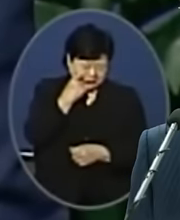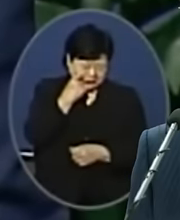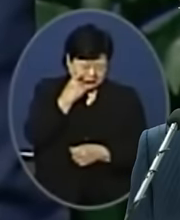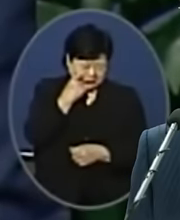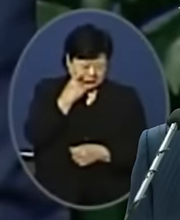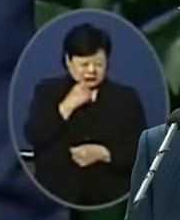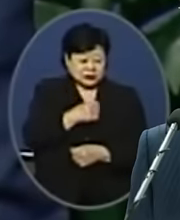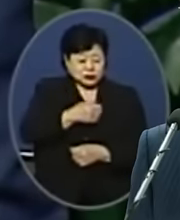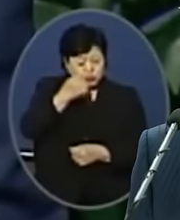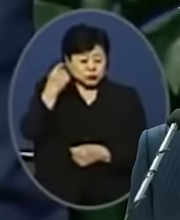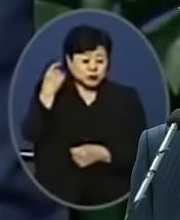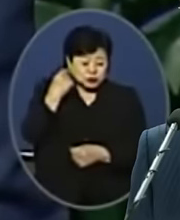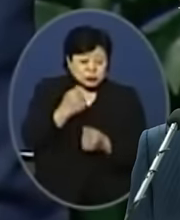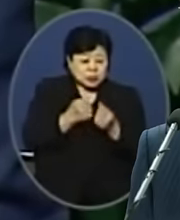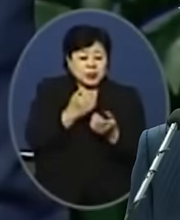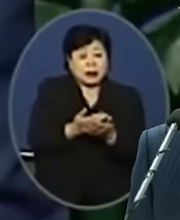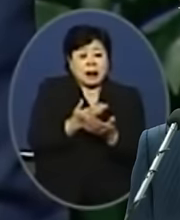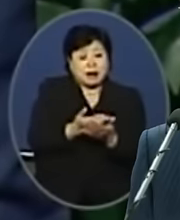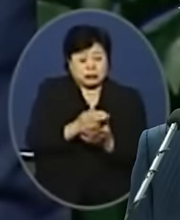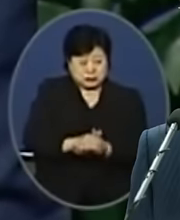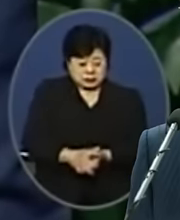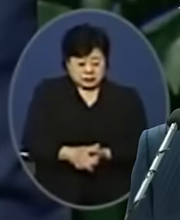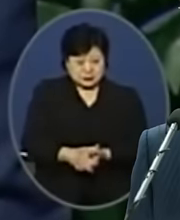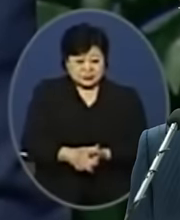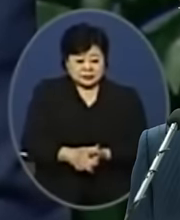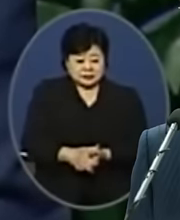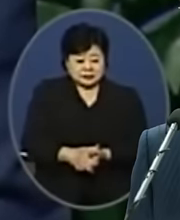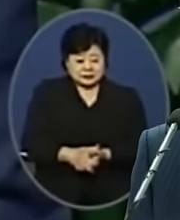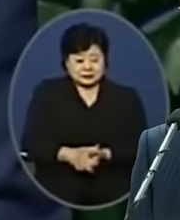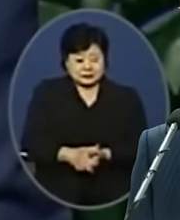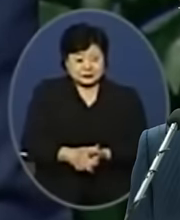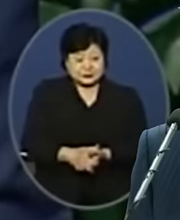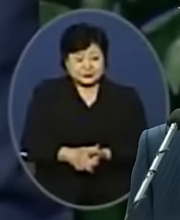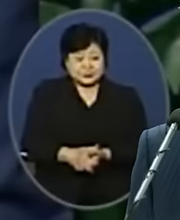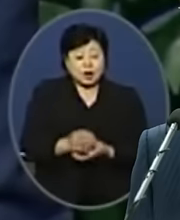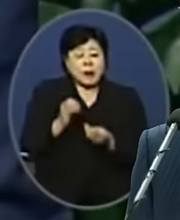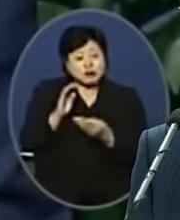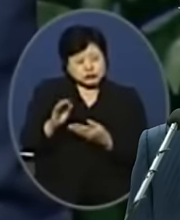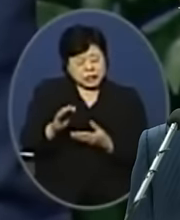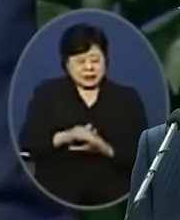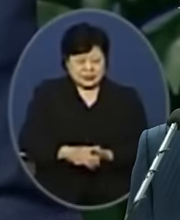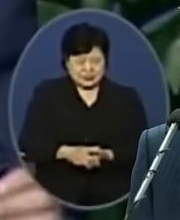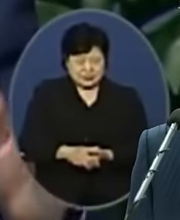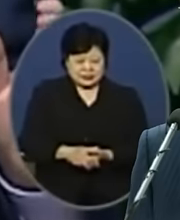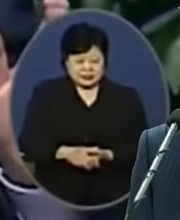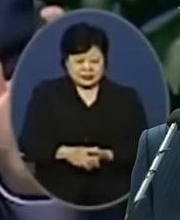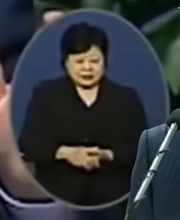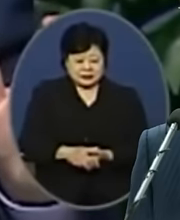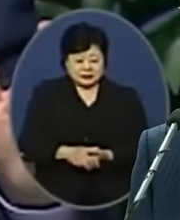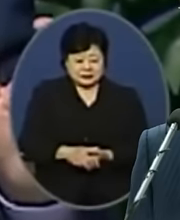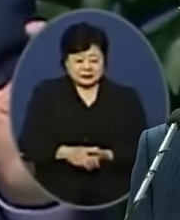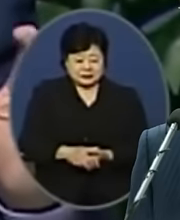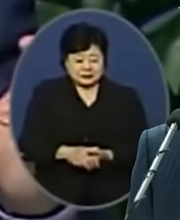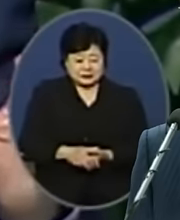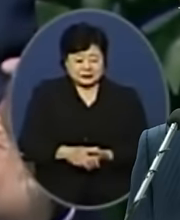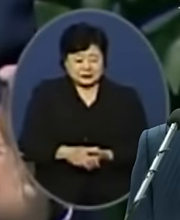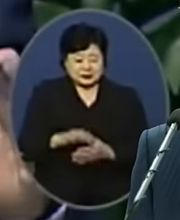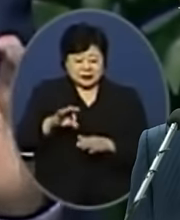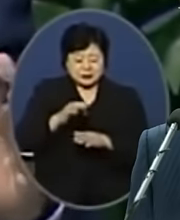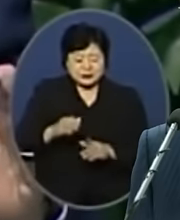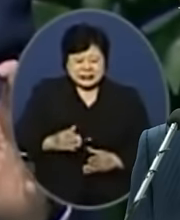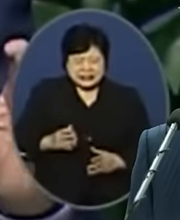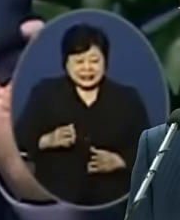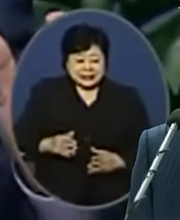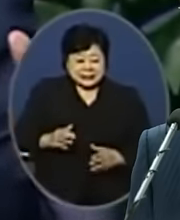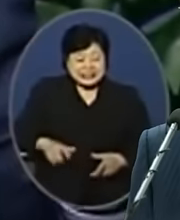아유 꿈을 들었으니 해석을 해줘야지. 아 그러면 며칠 후에는 그게 임금님의